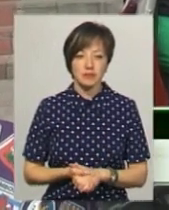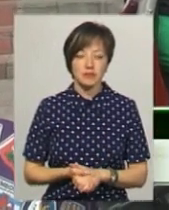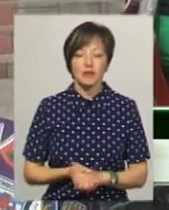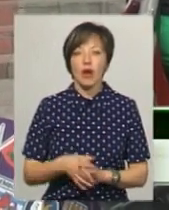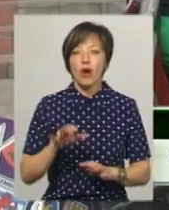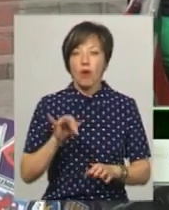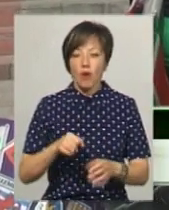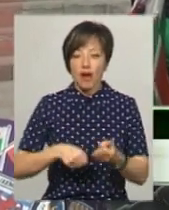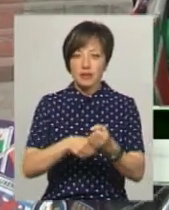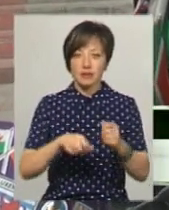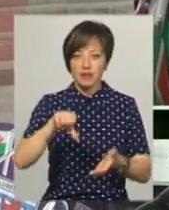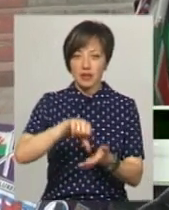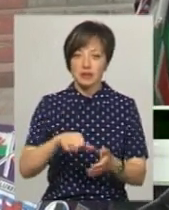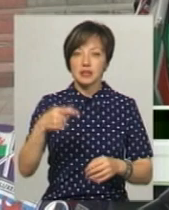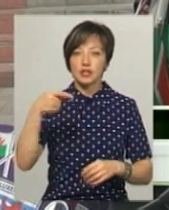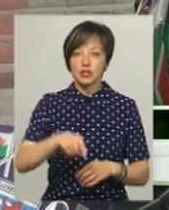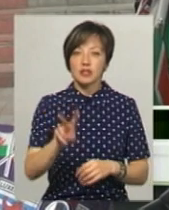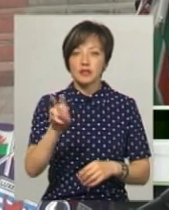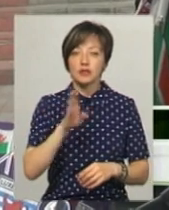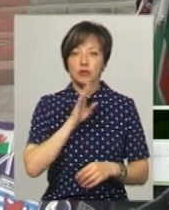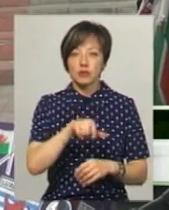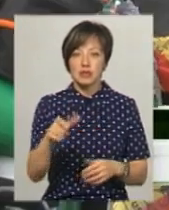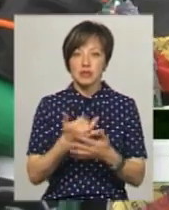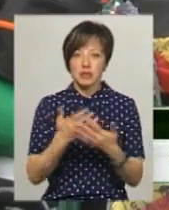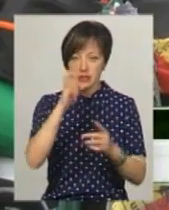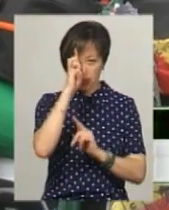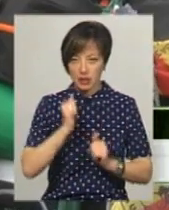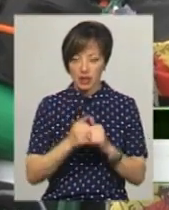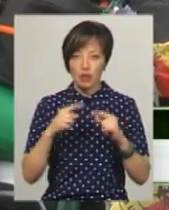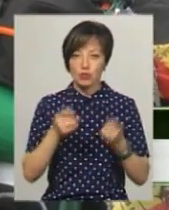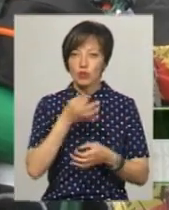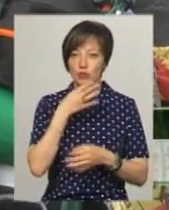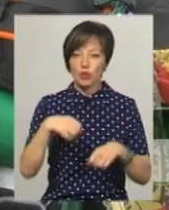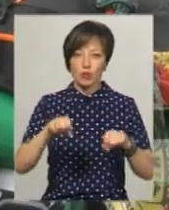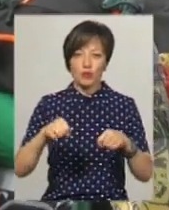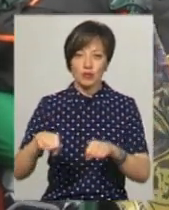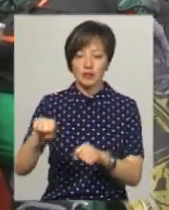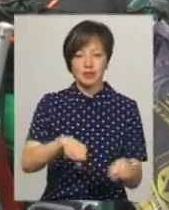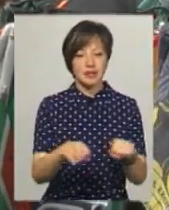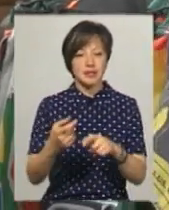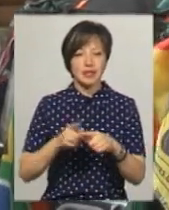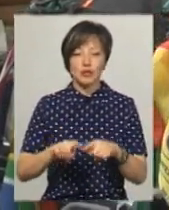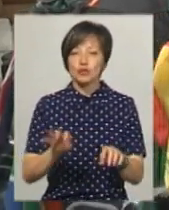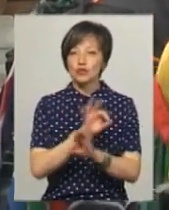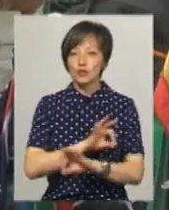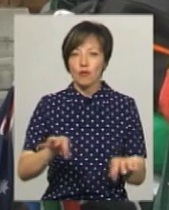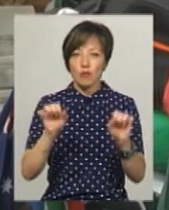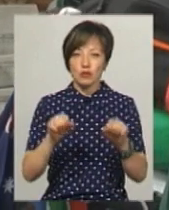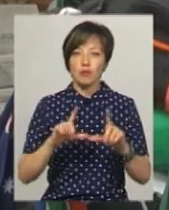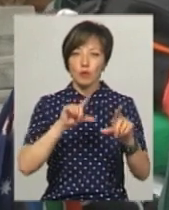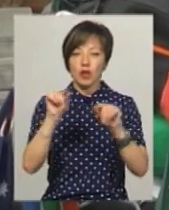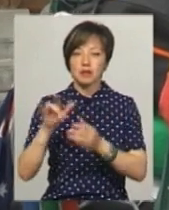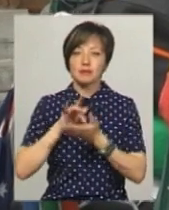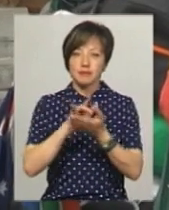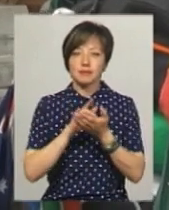У естафеті вже прийняло участь 1200 учасниць з різних країн. Я дуже люблю кататись на мотоциклі. Це чудова можливість проїхати